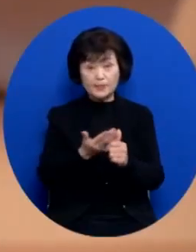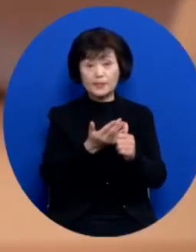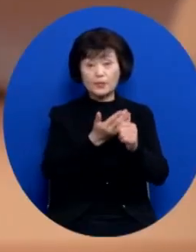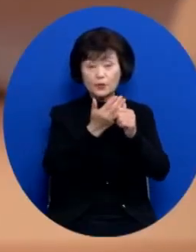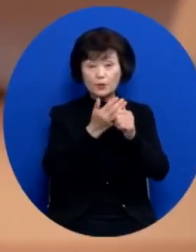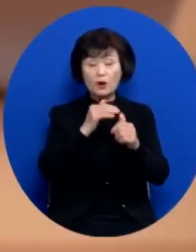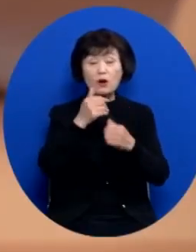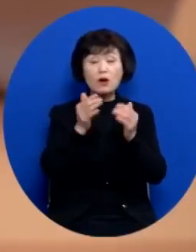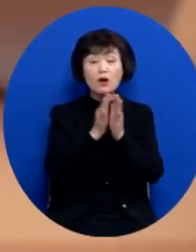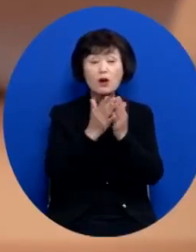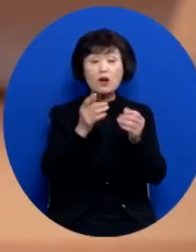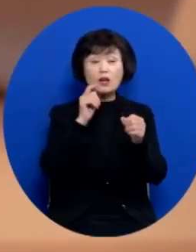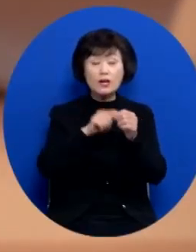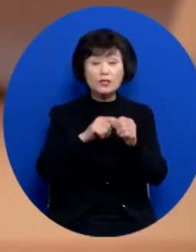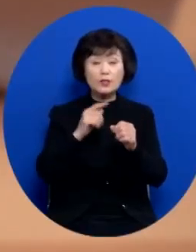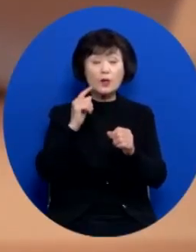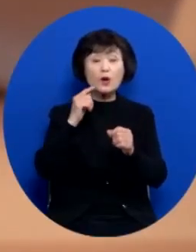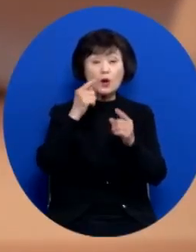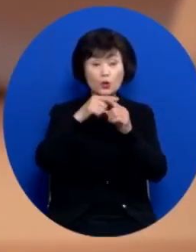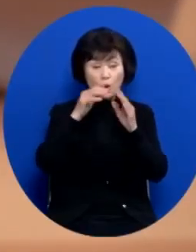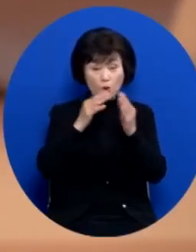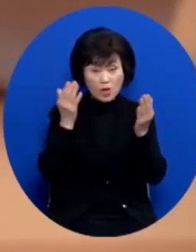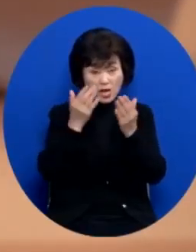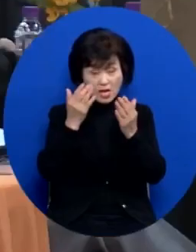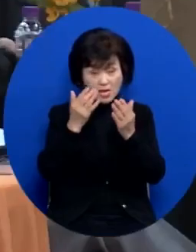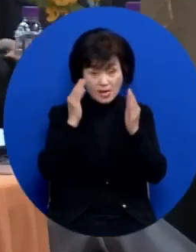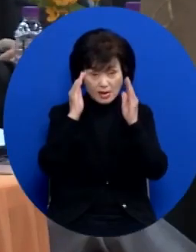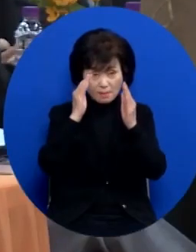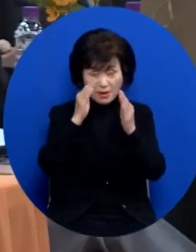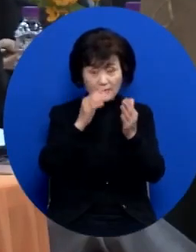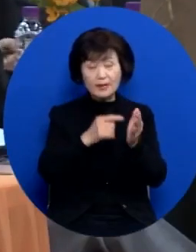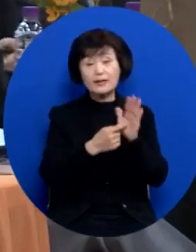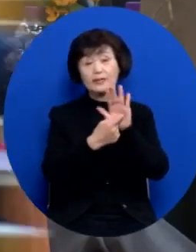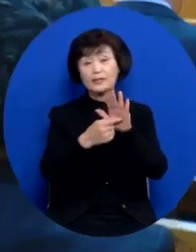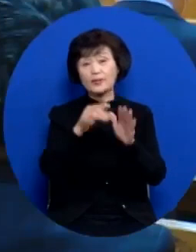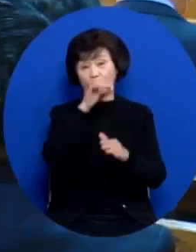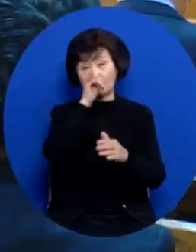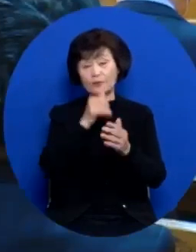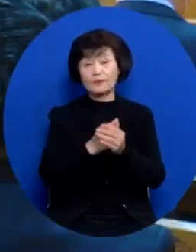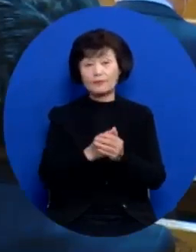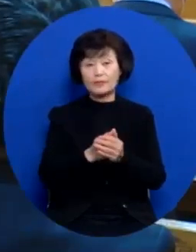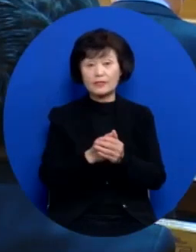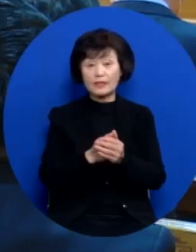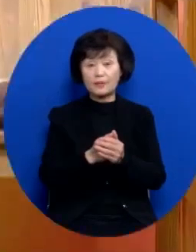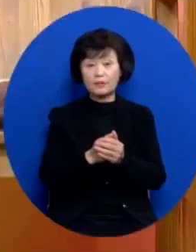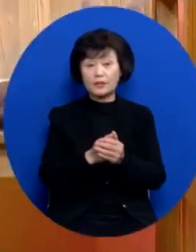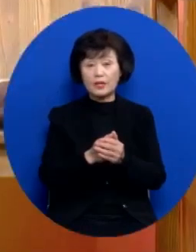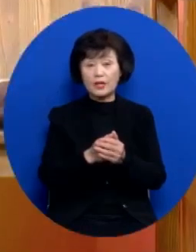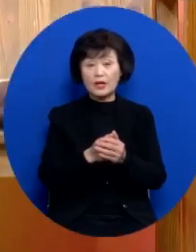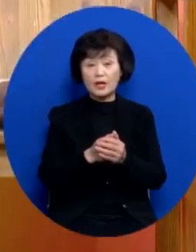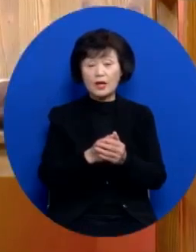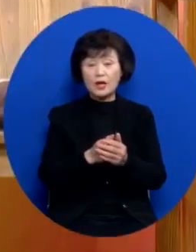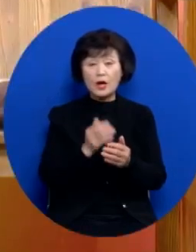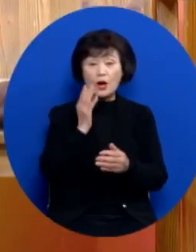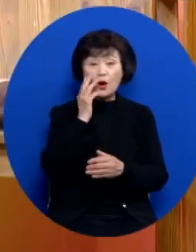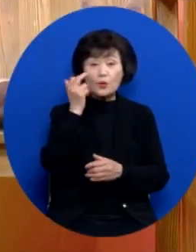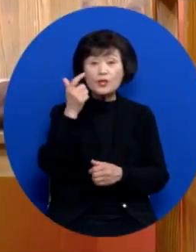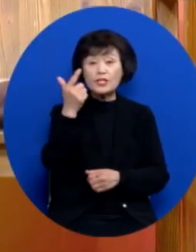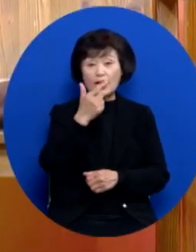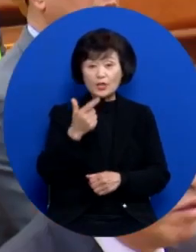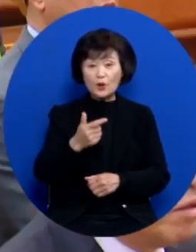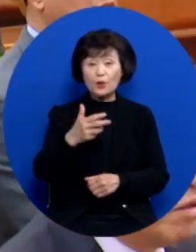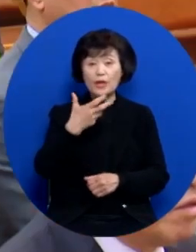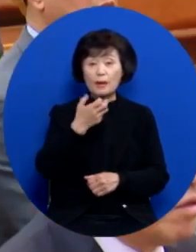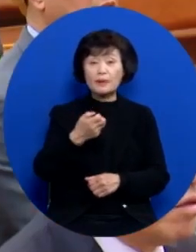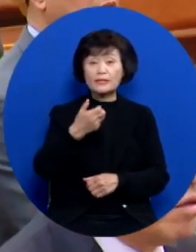성경적 목회 방향을 제시하기 위한 다양한 세미나를 진행하고 있습니다. 예장합동 울산노회 제87회 정기노회가